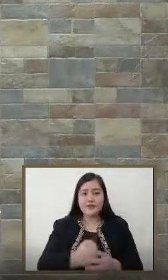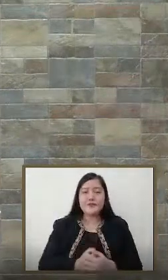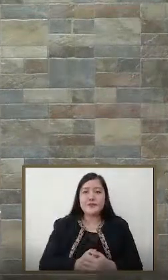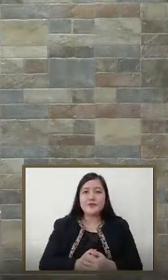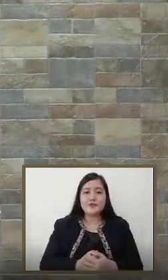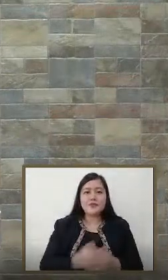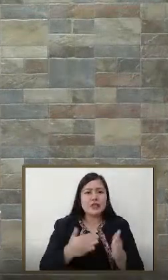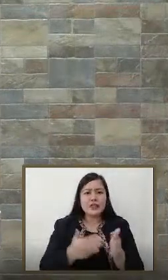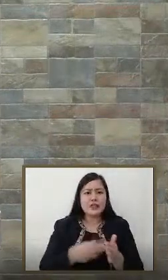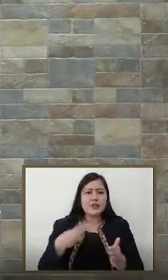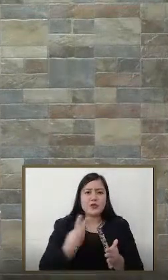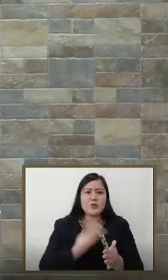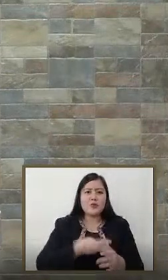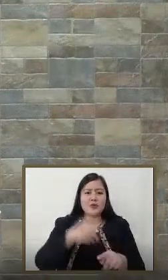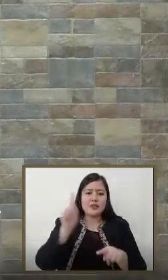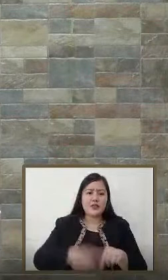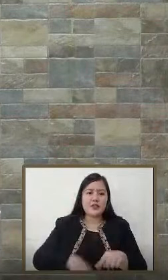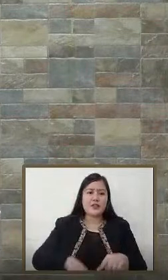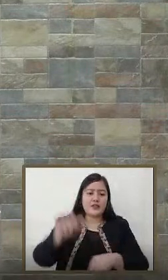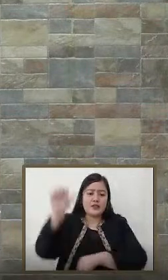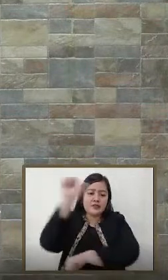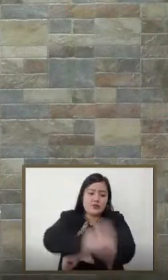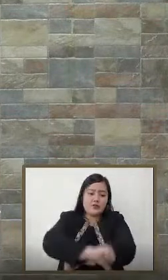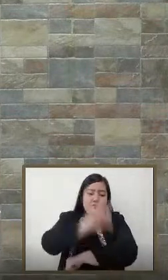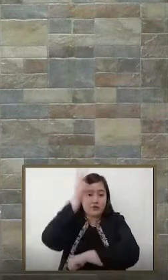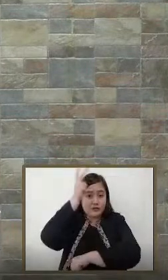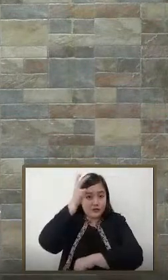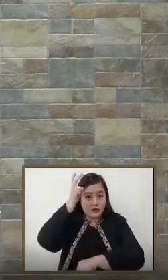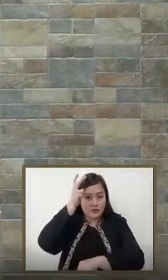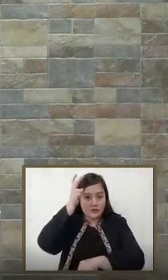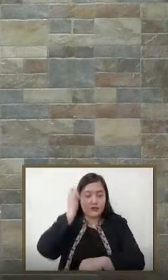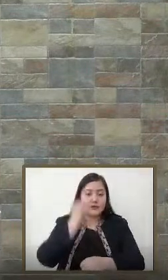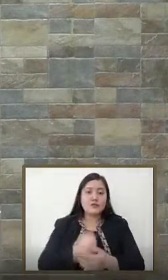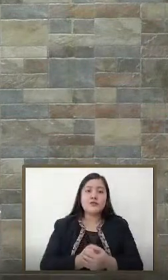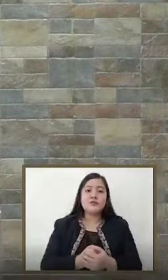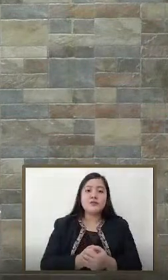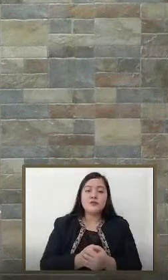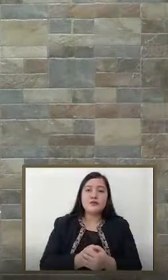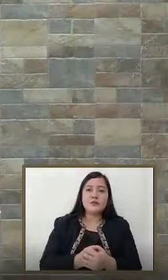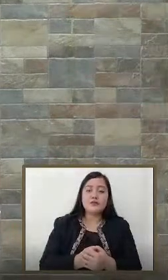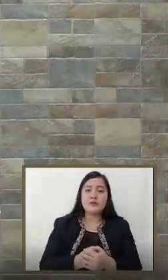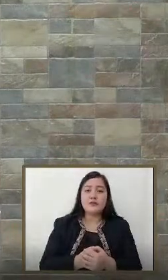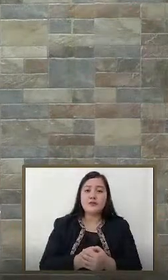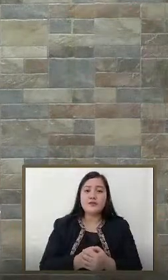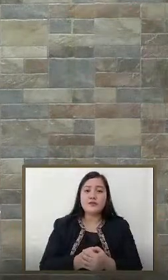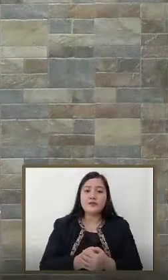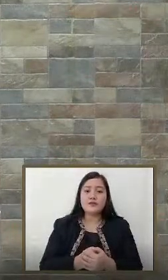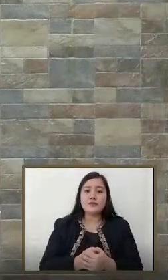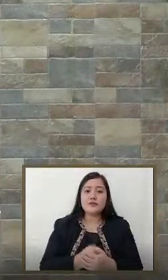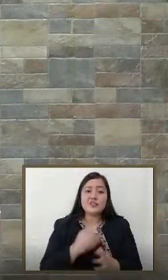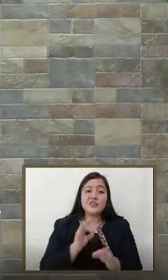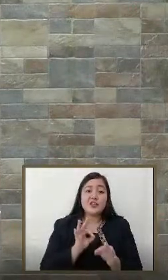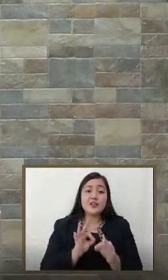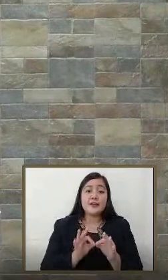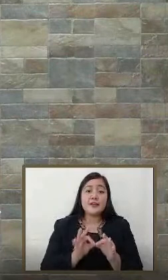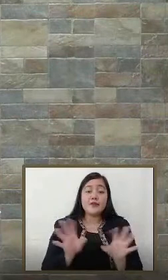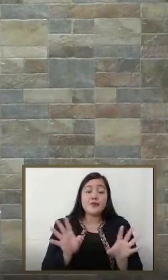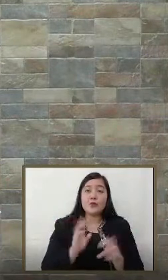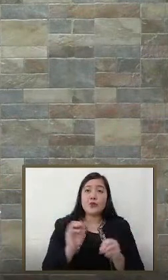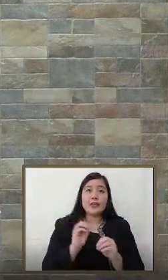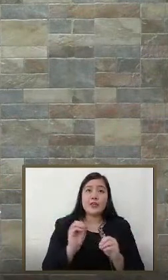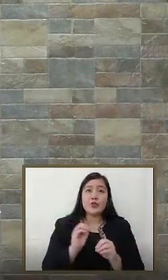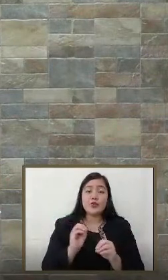Satan. Ha? Hindi mo kaya yan kung wala